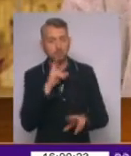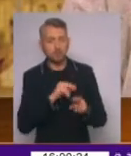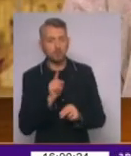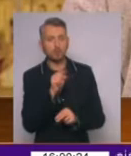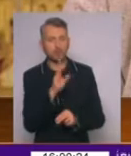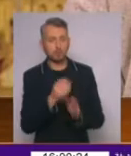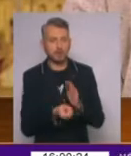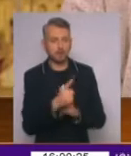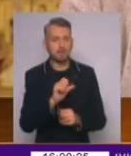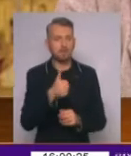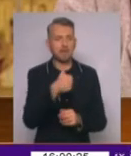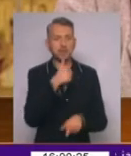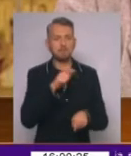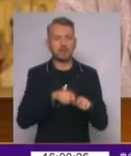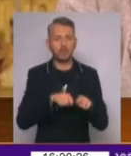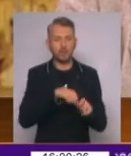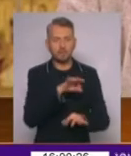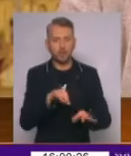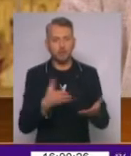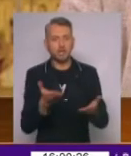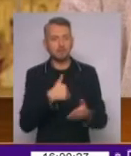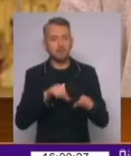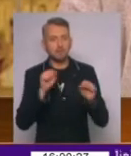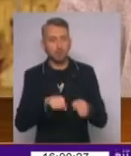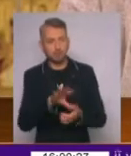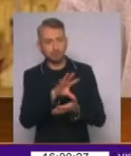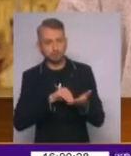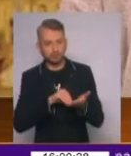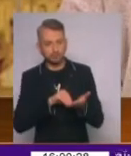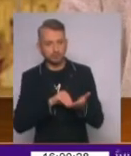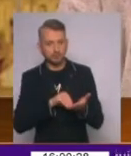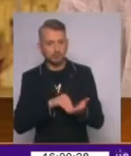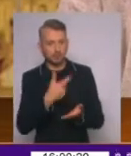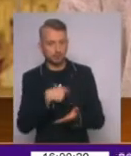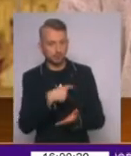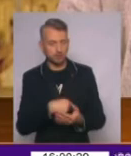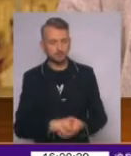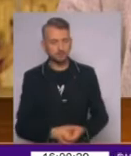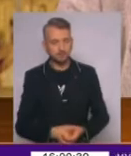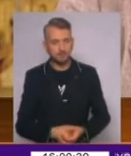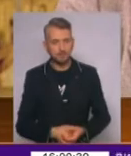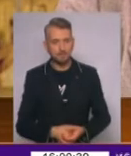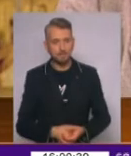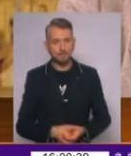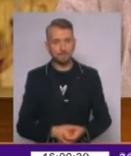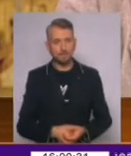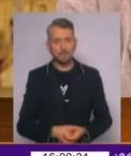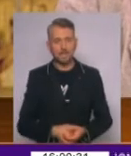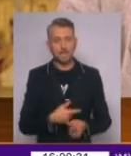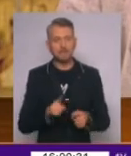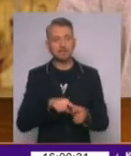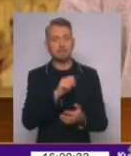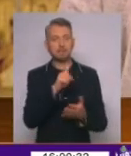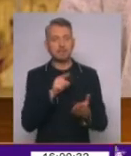там з'явиться перший пілотний проєкт, який ми зможемо брати також собі у наслідування. Це